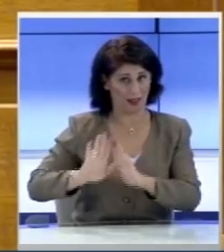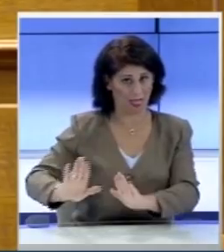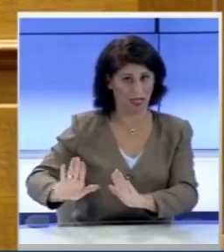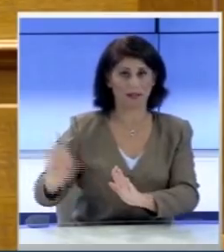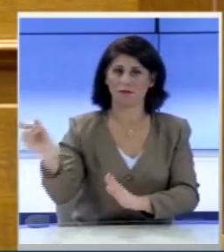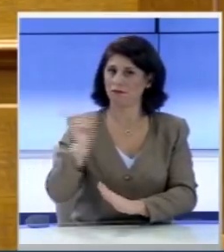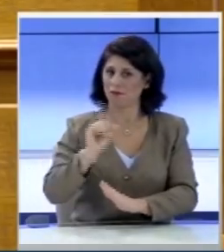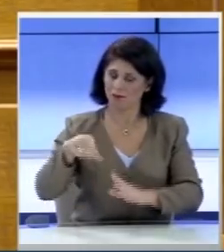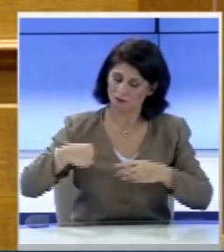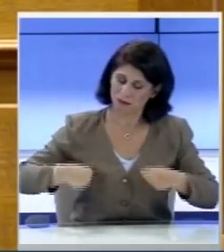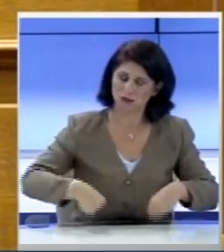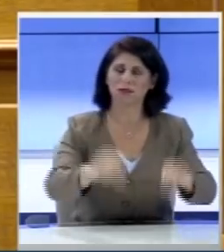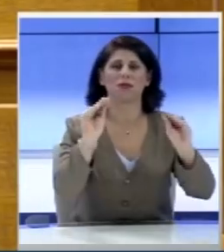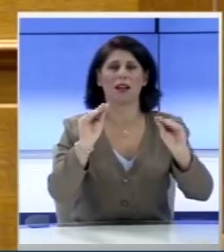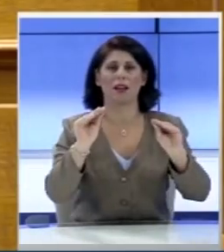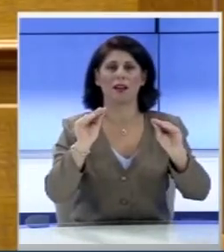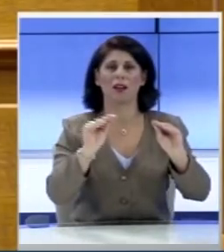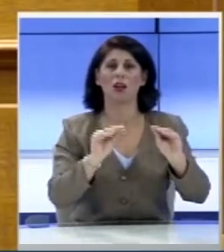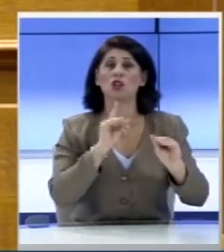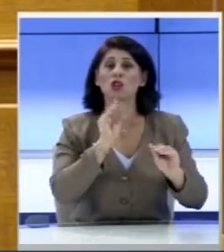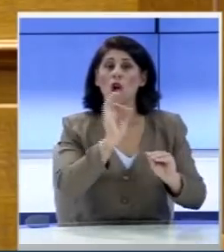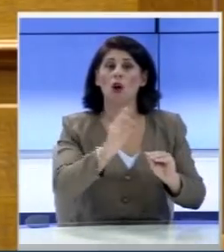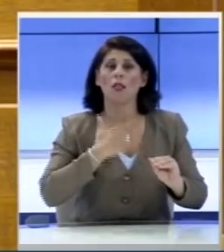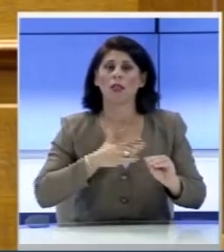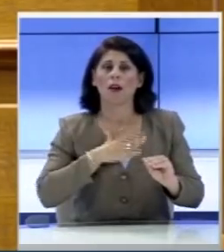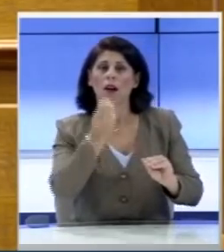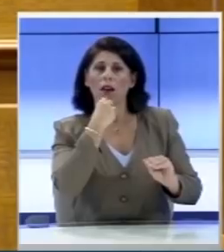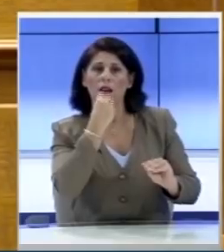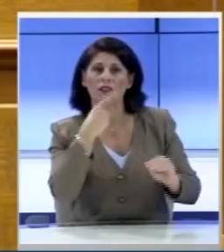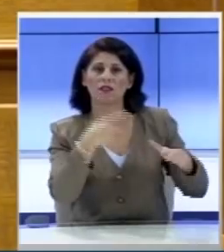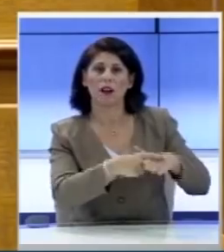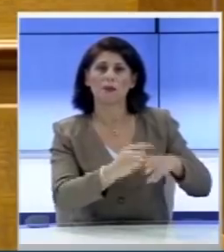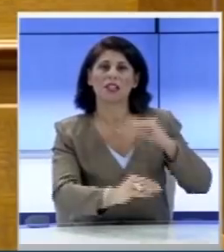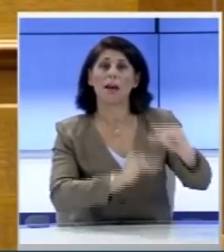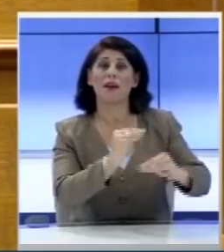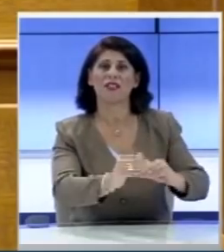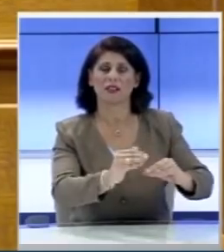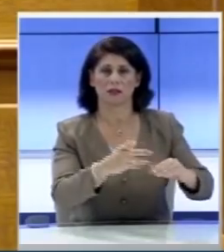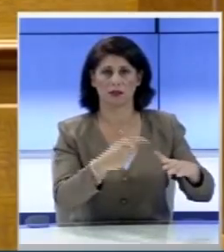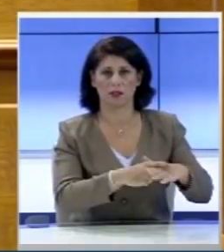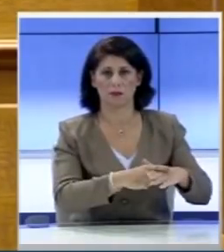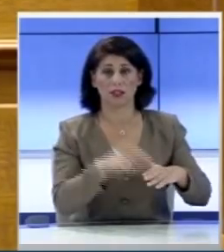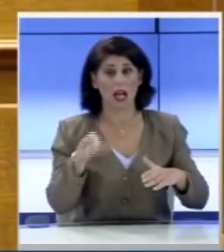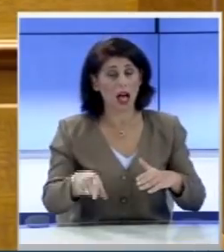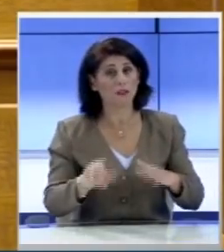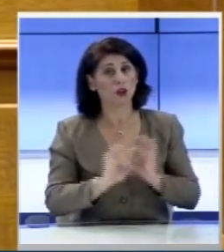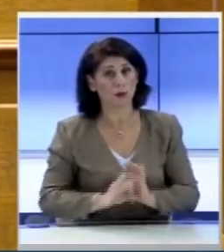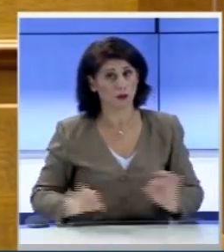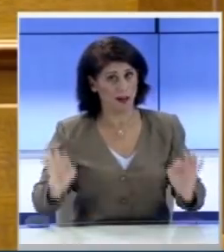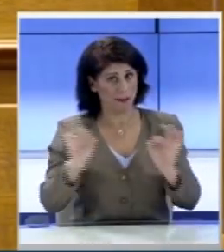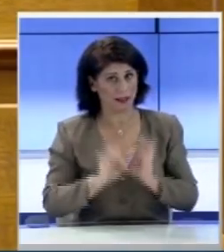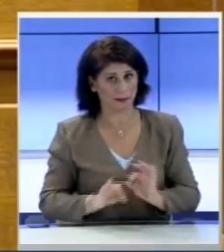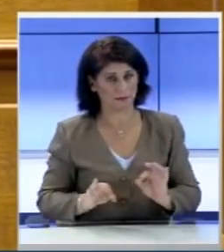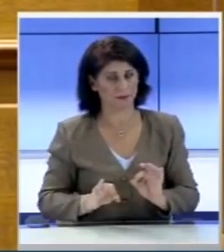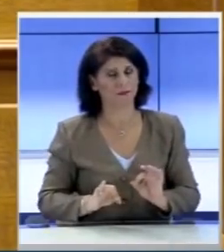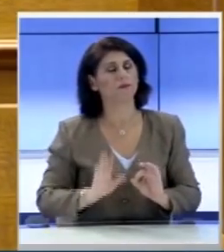που κι αυτή εκποιείται για να τροφοδοτηθούν τα κέρδη των τραπεζών και οι επενδύσεις τους. Αυτό το οποίο προβλέπετε,